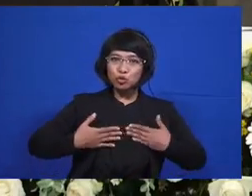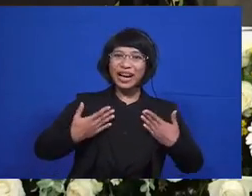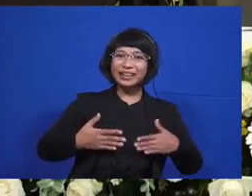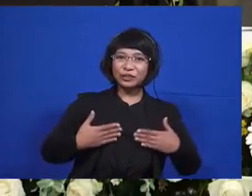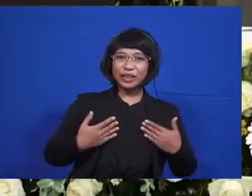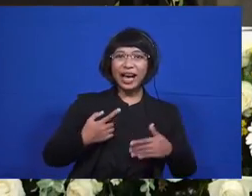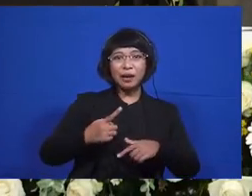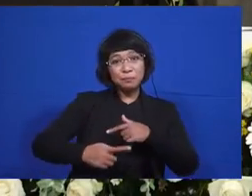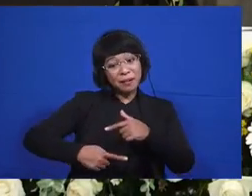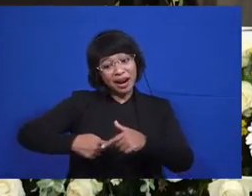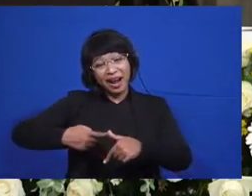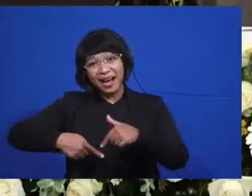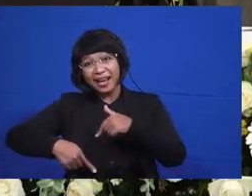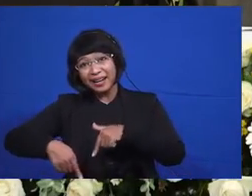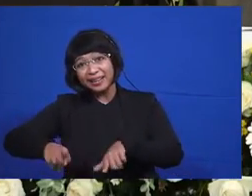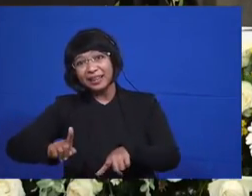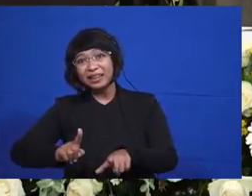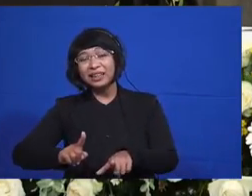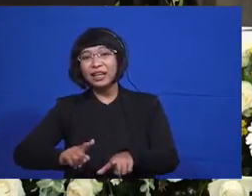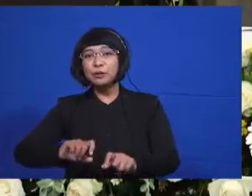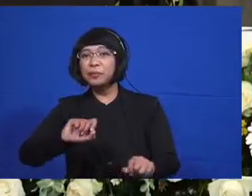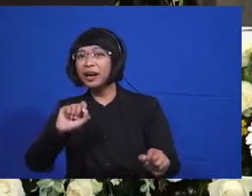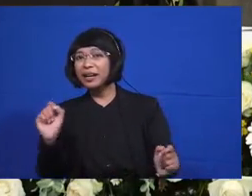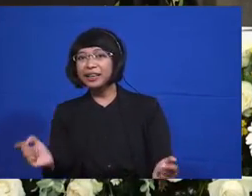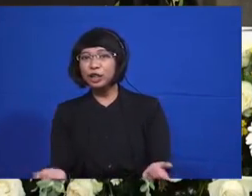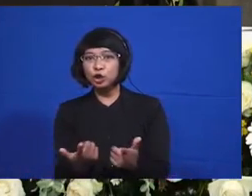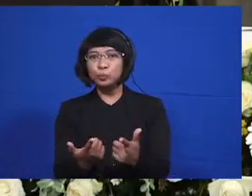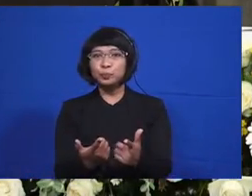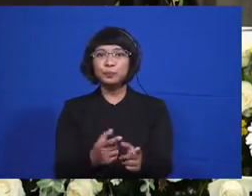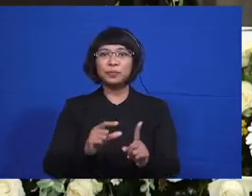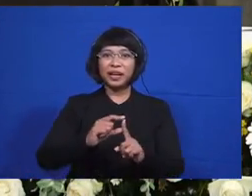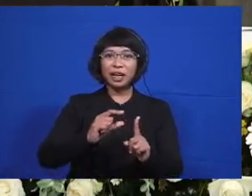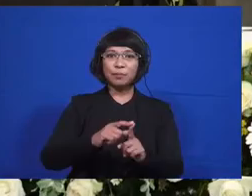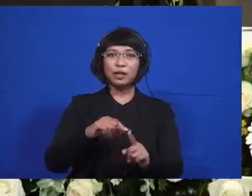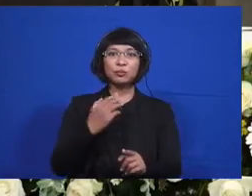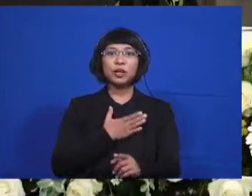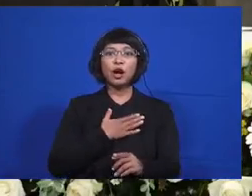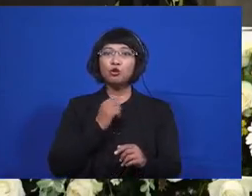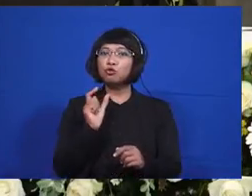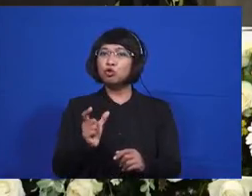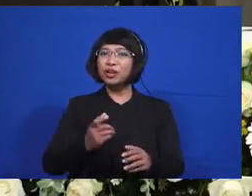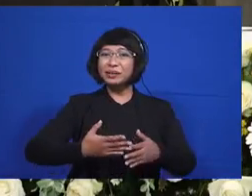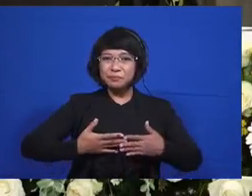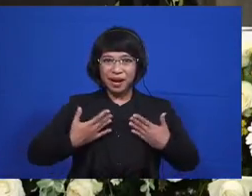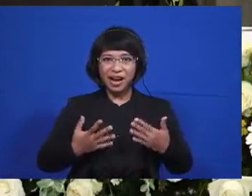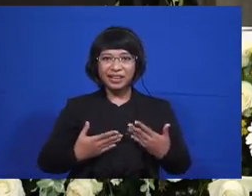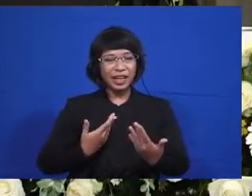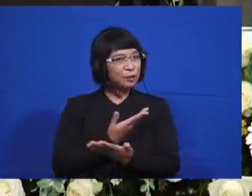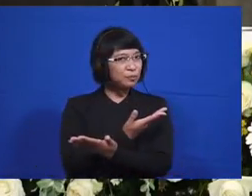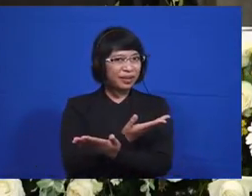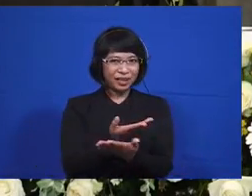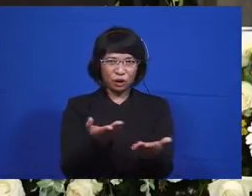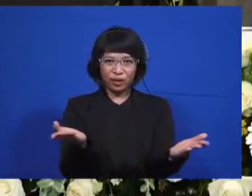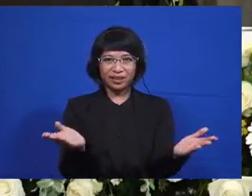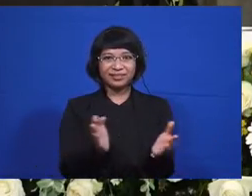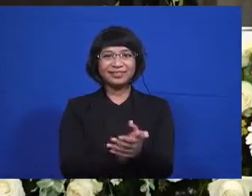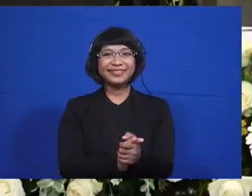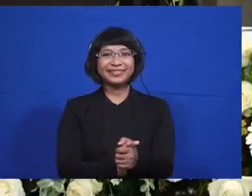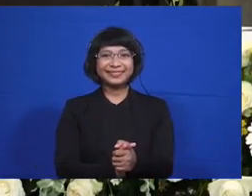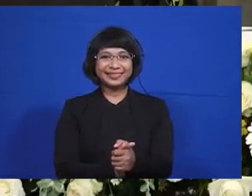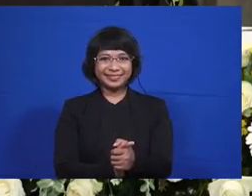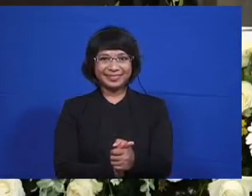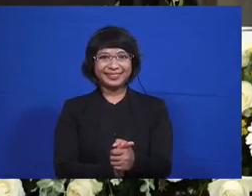hidup kita, pengalaman rohani kita. Kita bagikan untuk kebahagiaan semakin banyak orang. Saya yakin